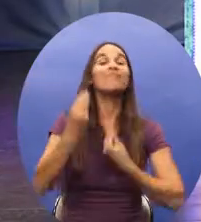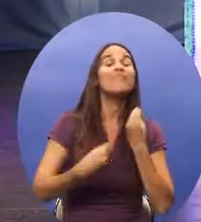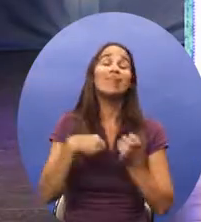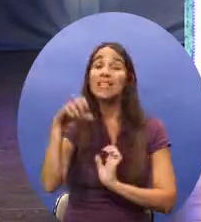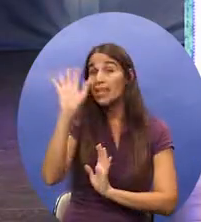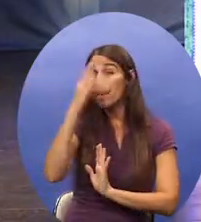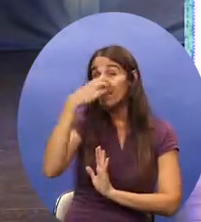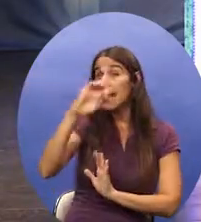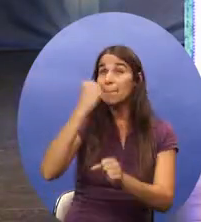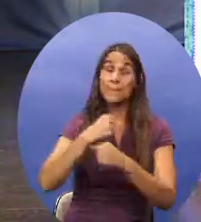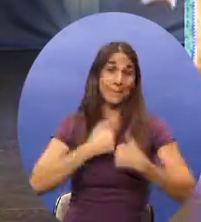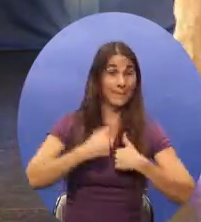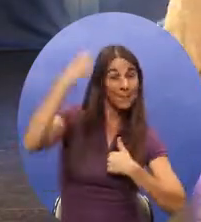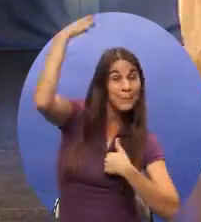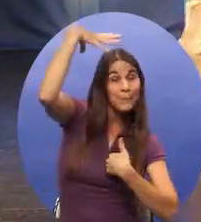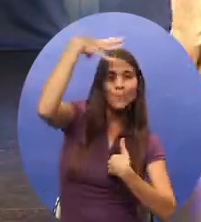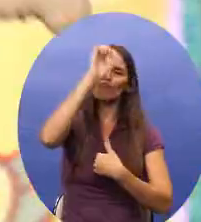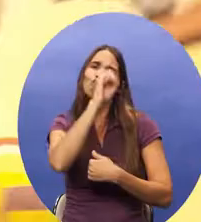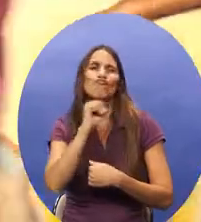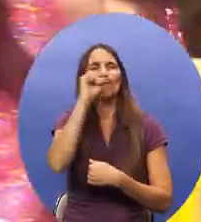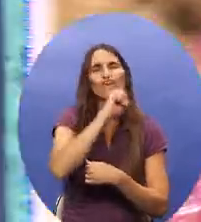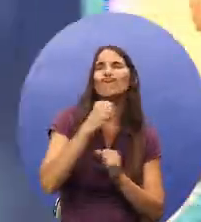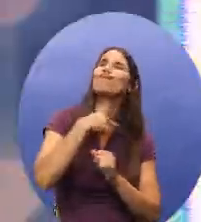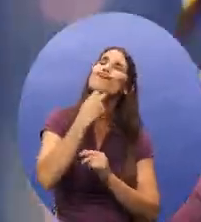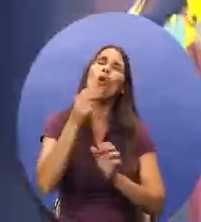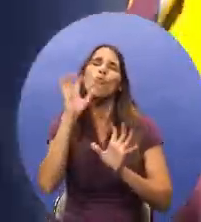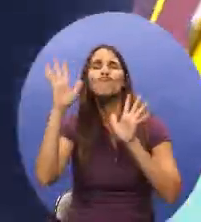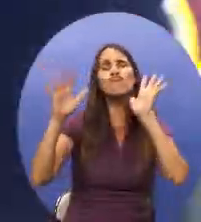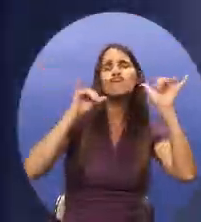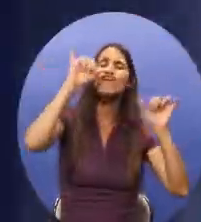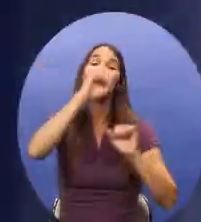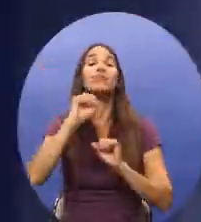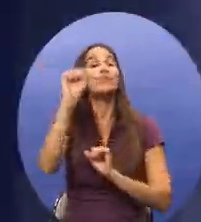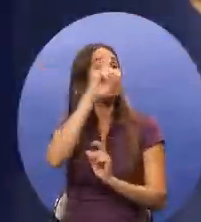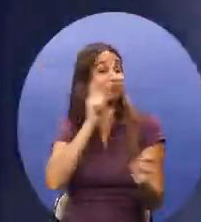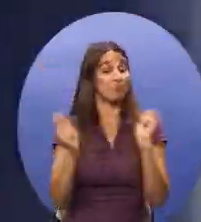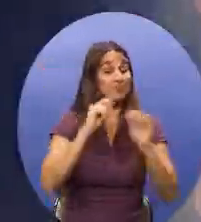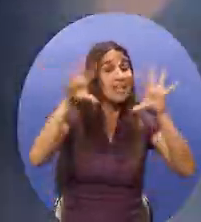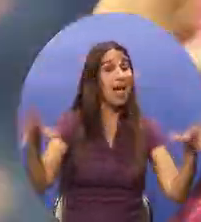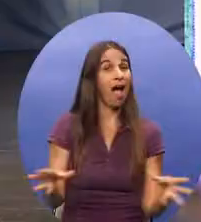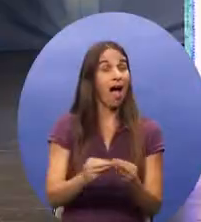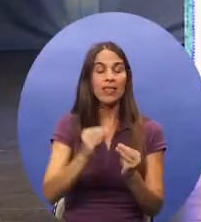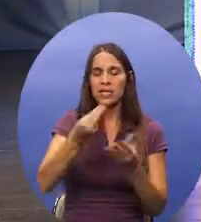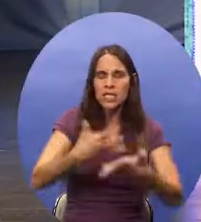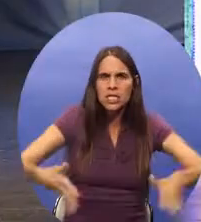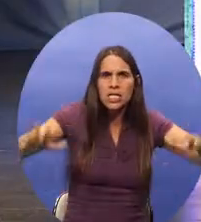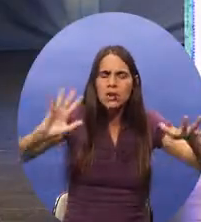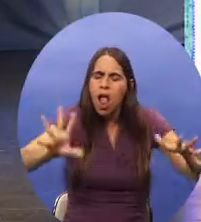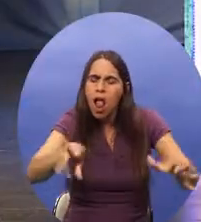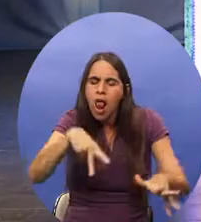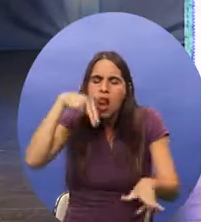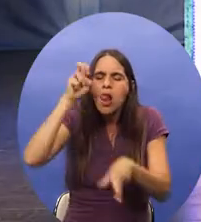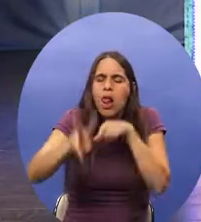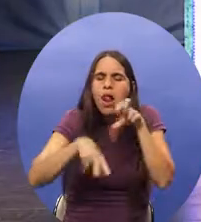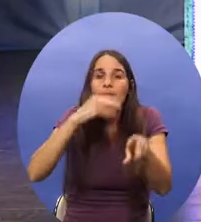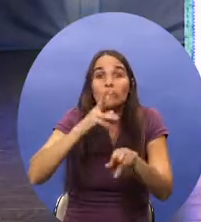עושים מקלחת, הפילים שרים בקול, הפילים רוקדים ביחד ואוכלים מסיר גדול. הפילים